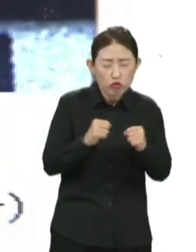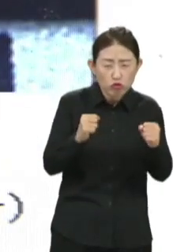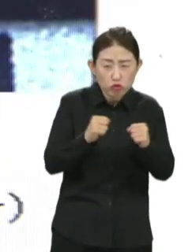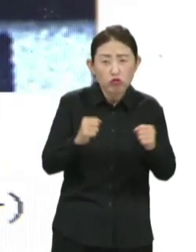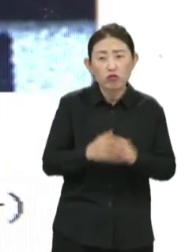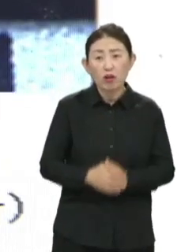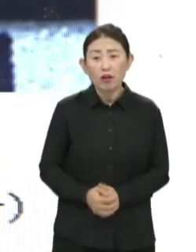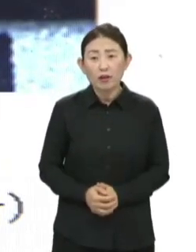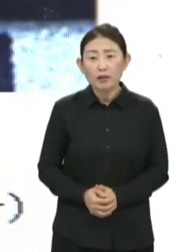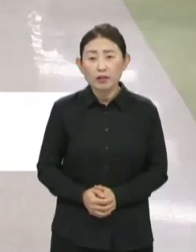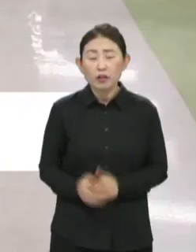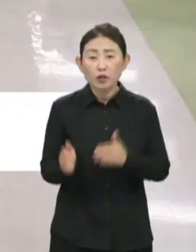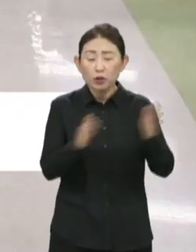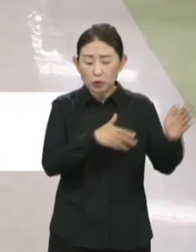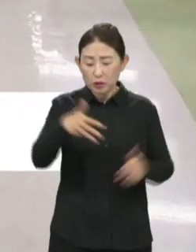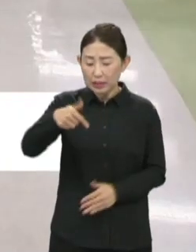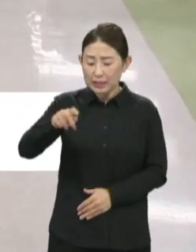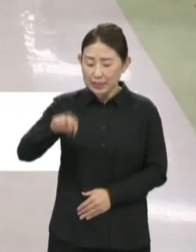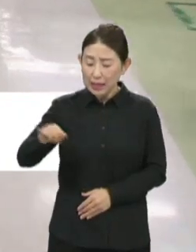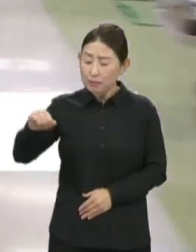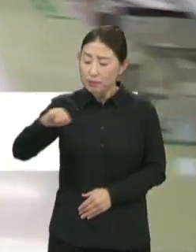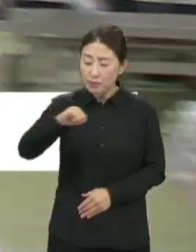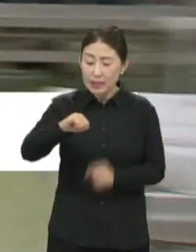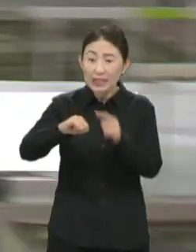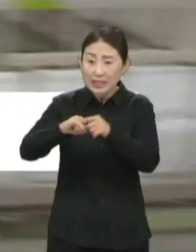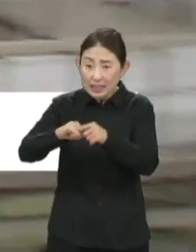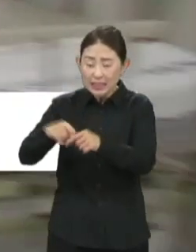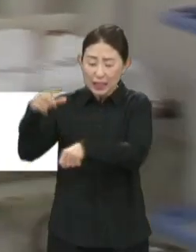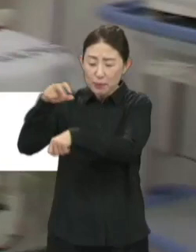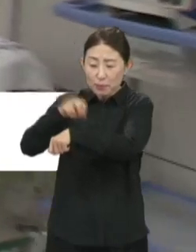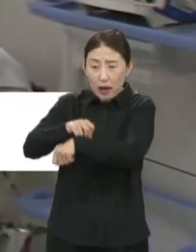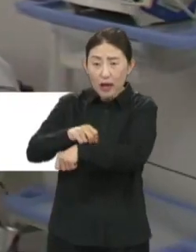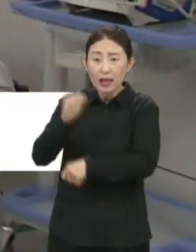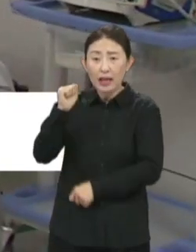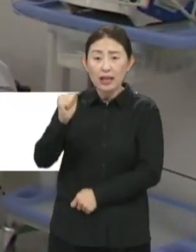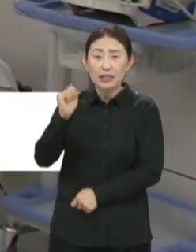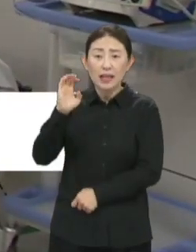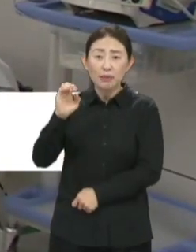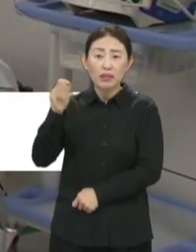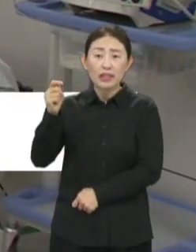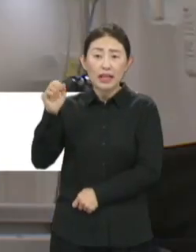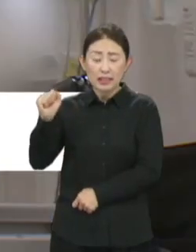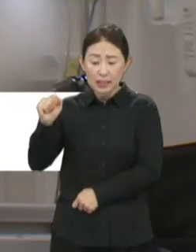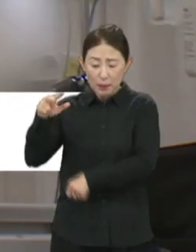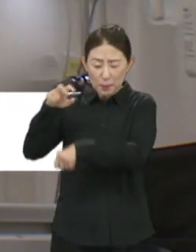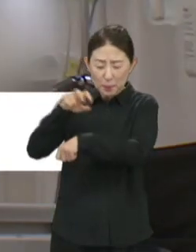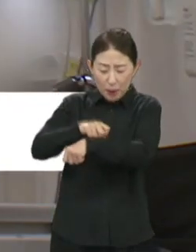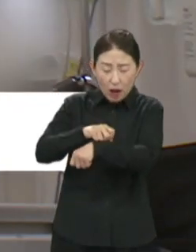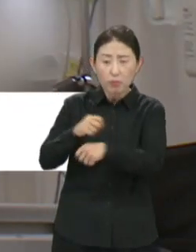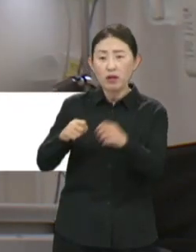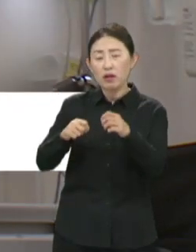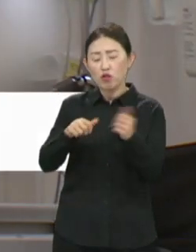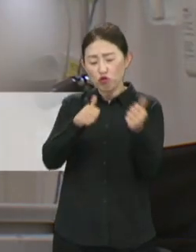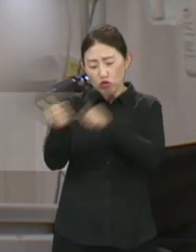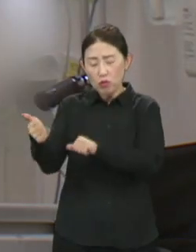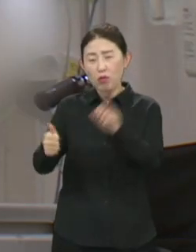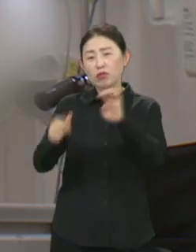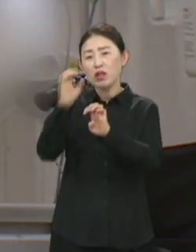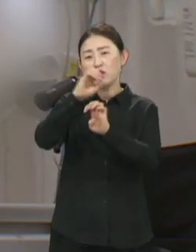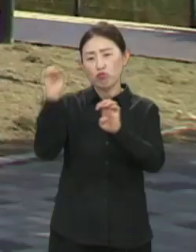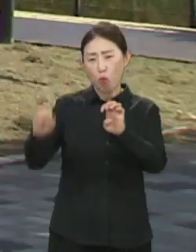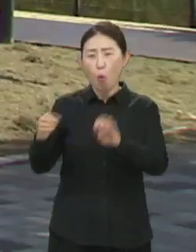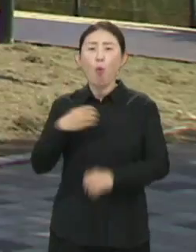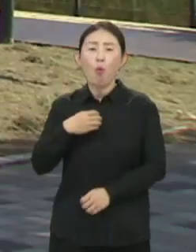소참 진드기가 옮기는 중증열성 혈소판 감소 증후군은 사망률이 최고 40%에 달하는 치명적인